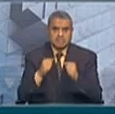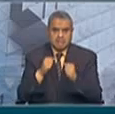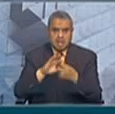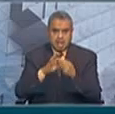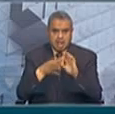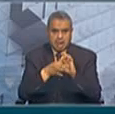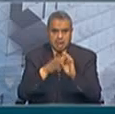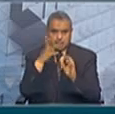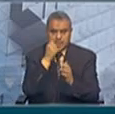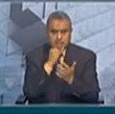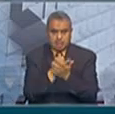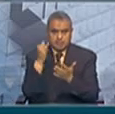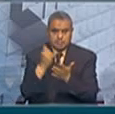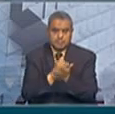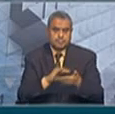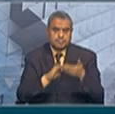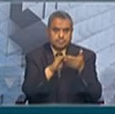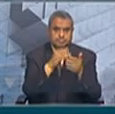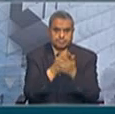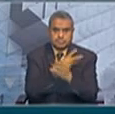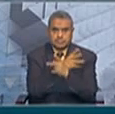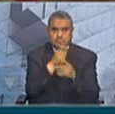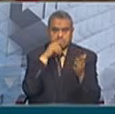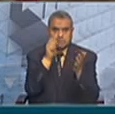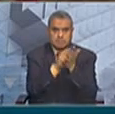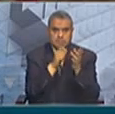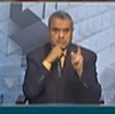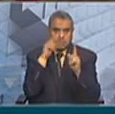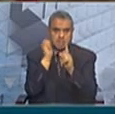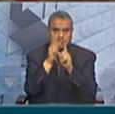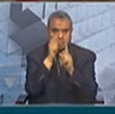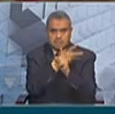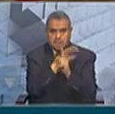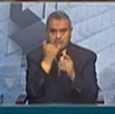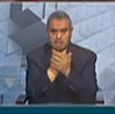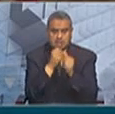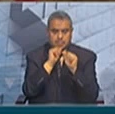العالمية في الوقت الذي سيحث فيه على إجراء إصلاحات في المنظمة.